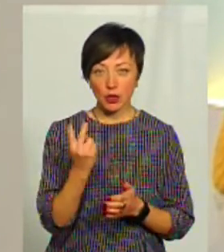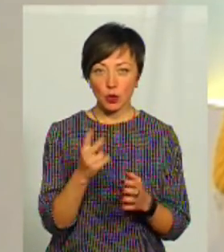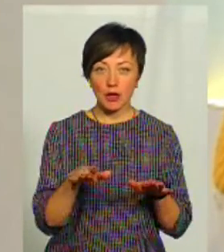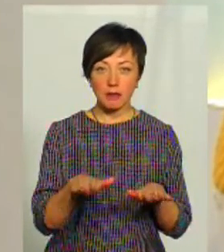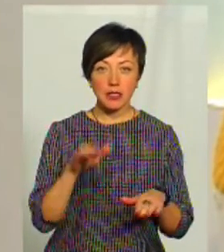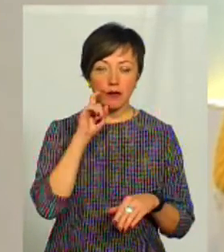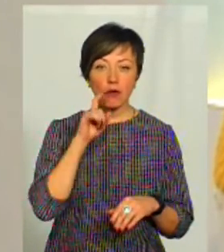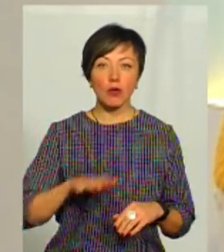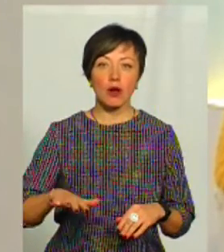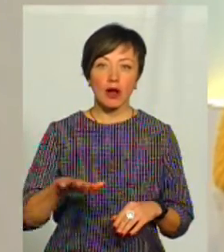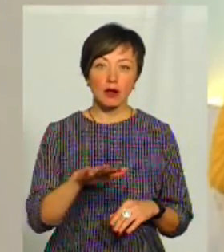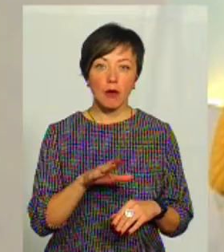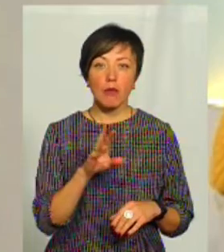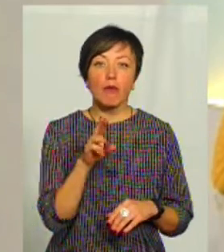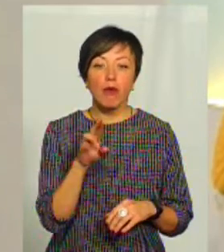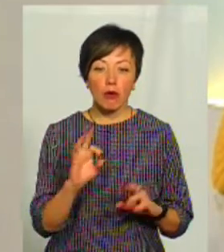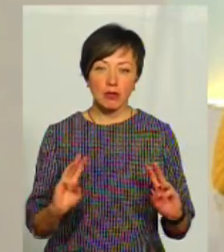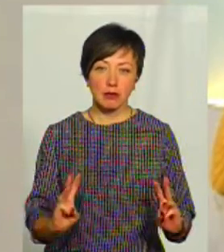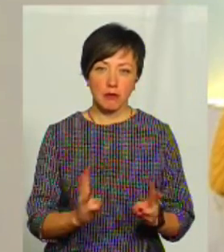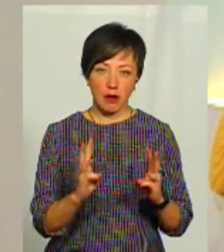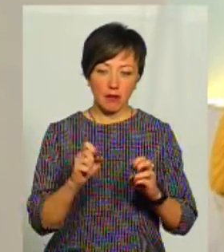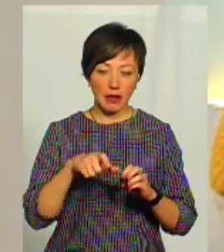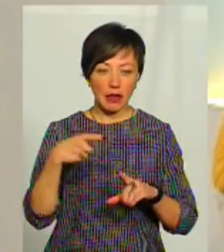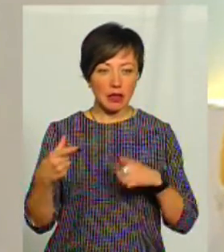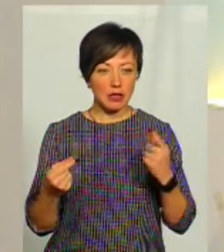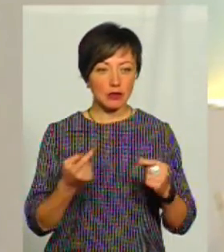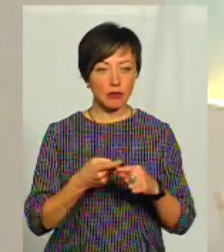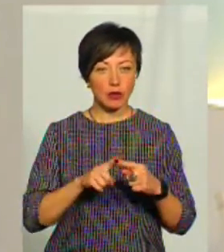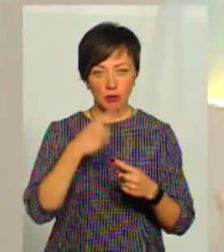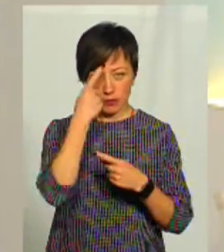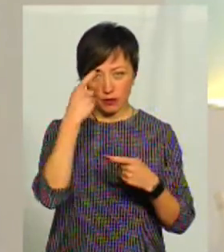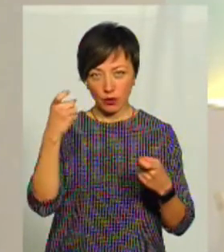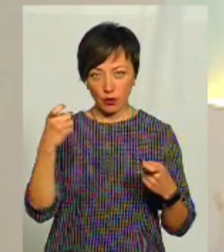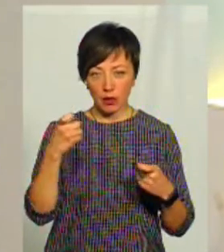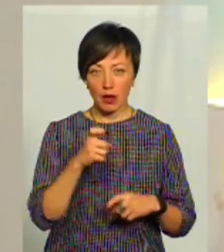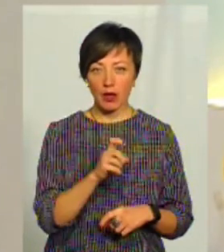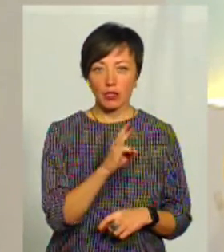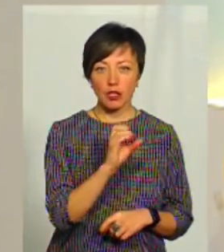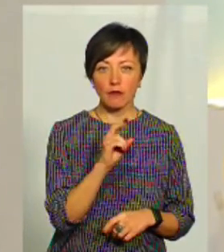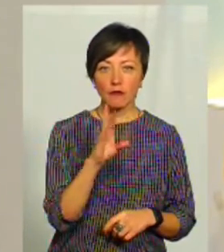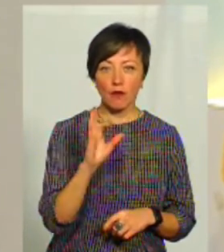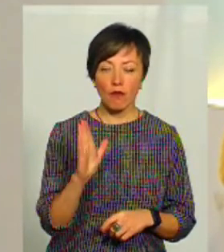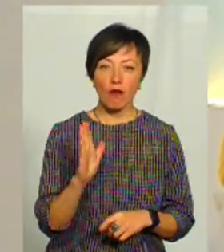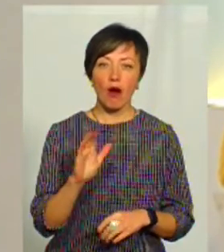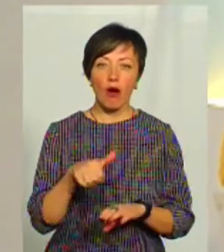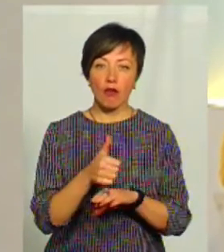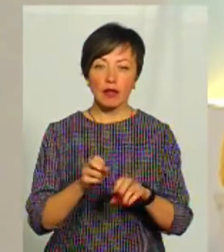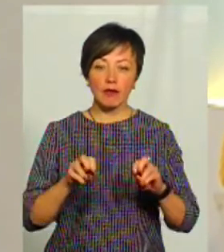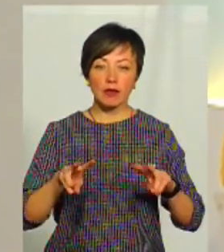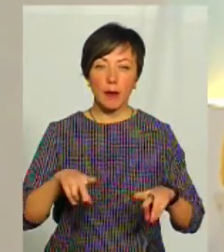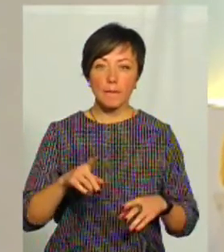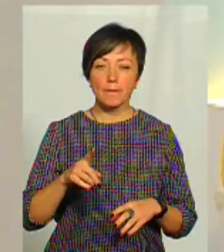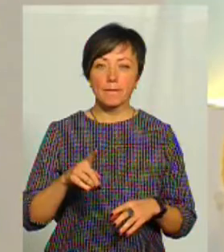друге місце в Україні по спалюванню листю. Про це повідомив Ярослав Шевцов, головний фахівець